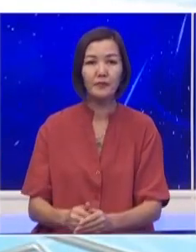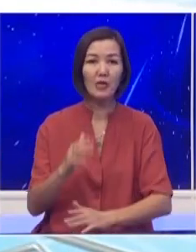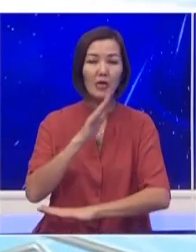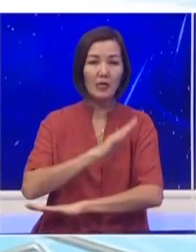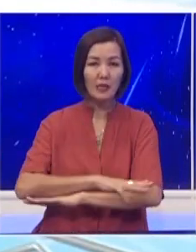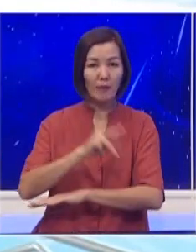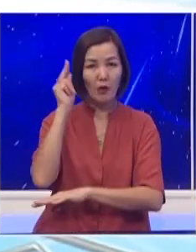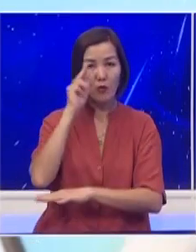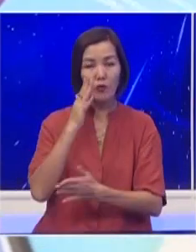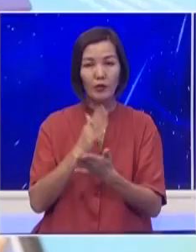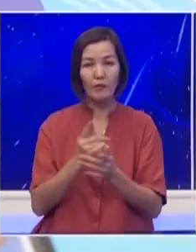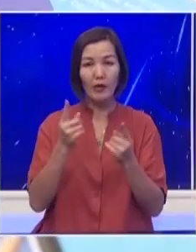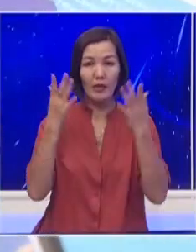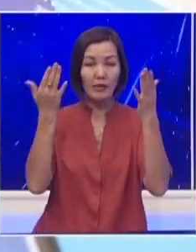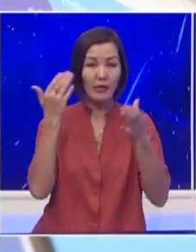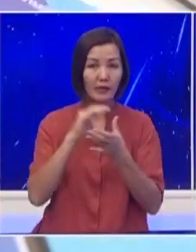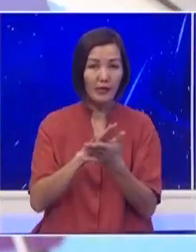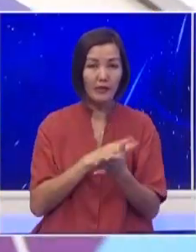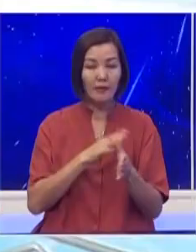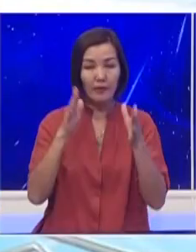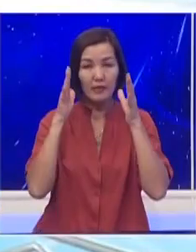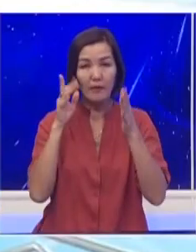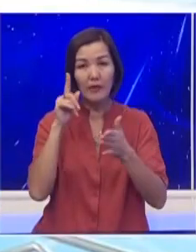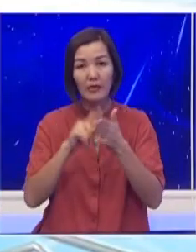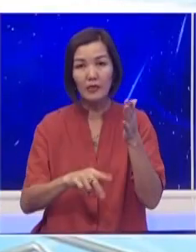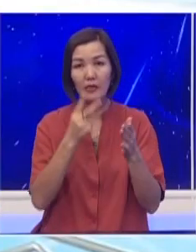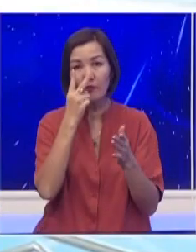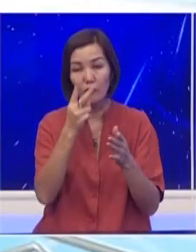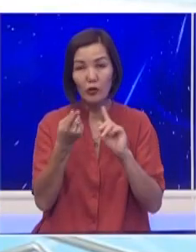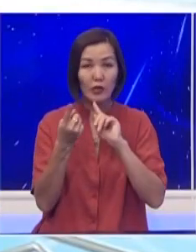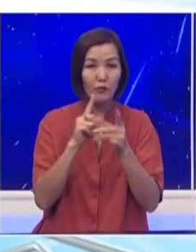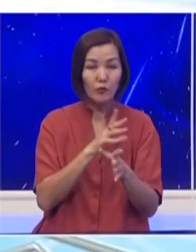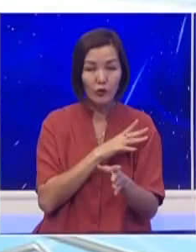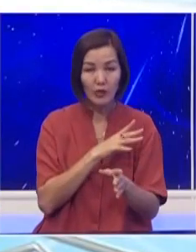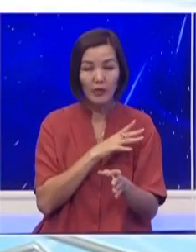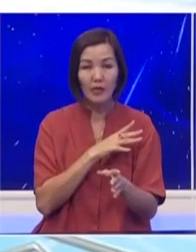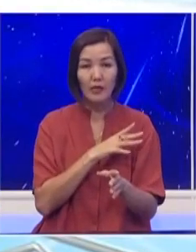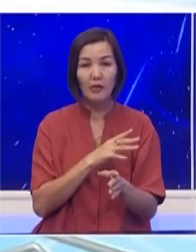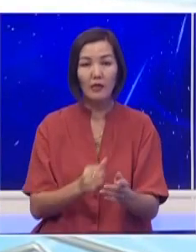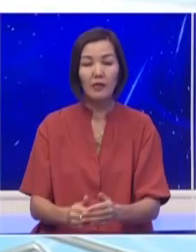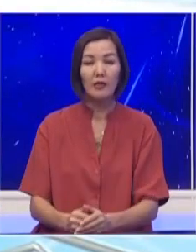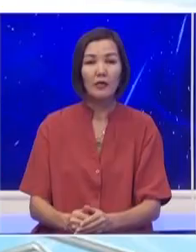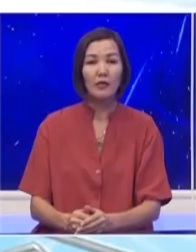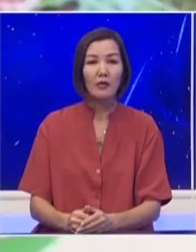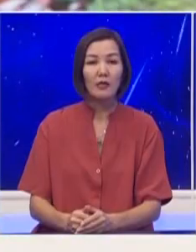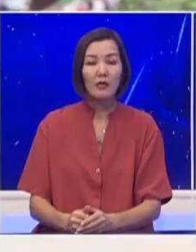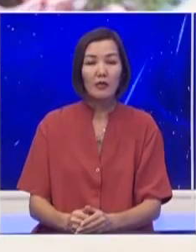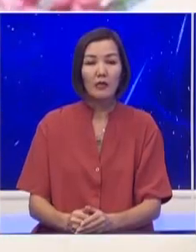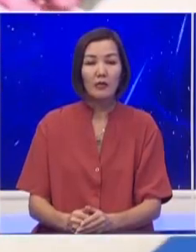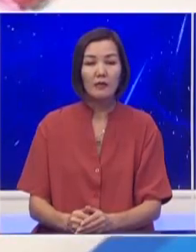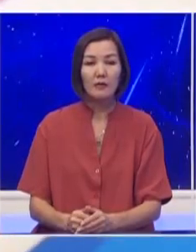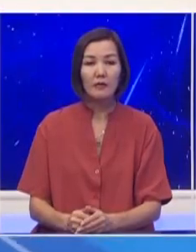Алла Тағаланы таныдым. Исламға деген көзқарасым өте керемет